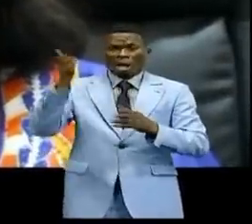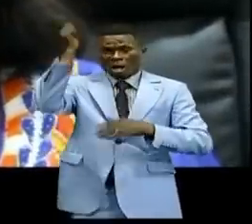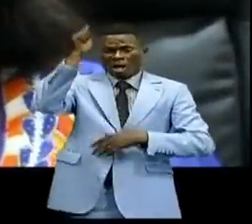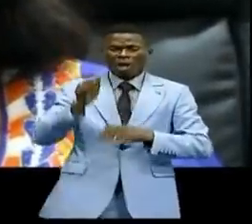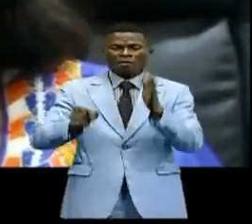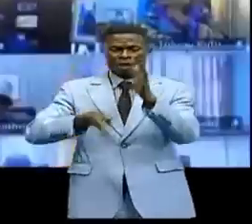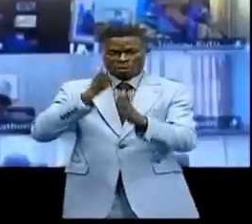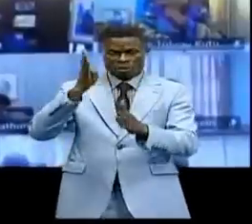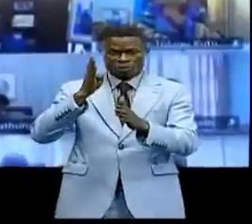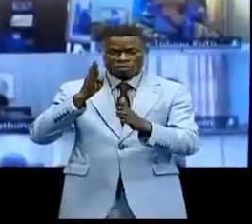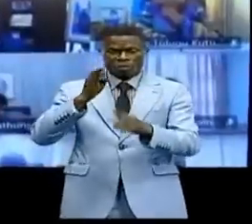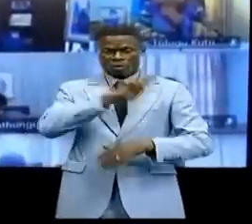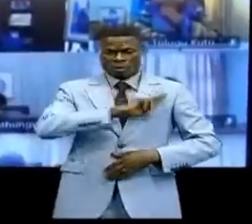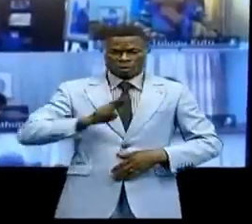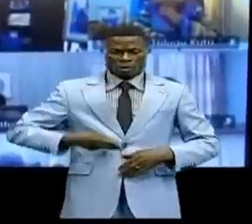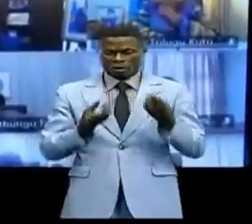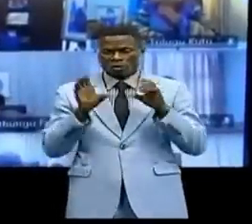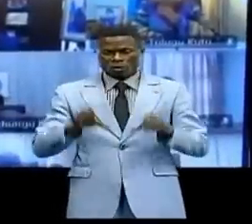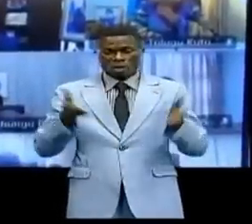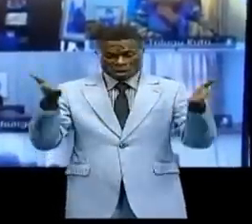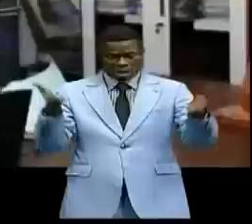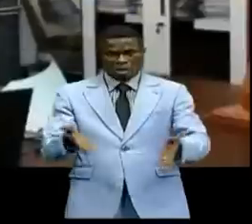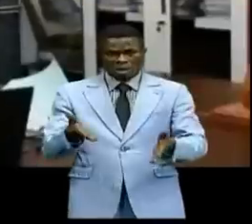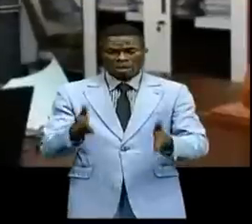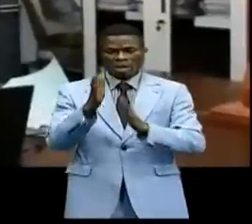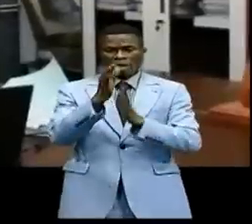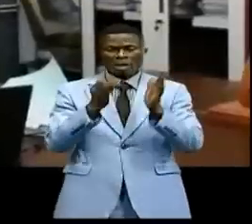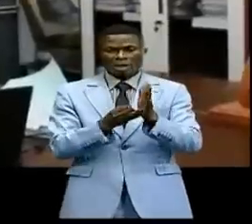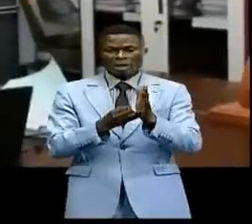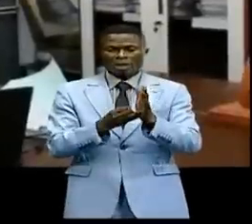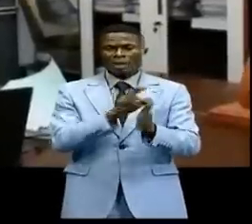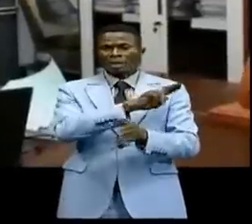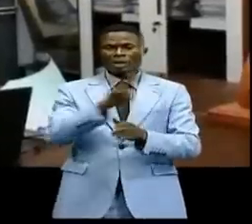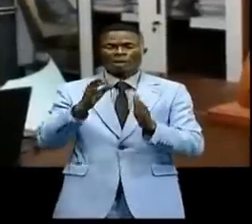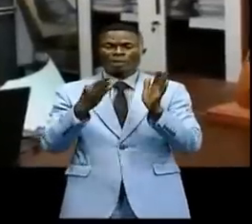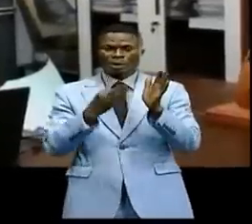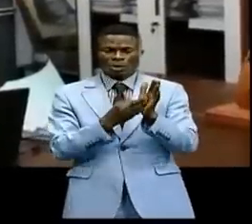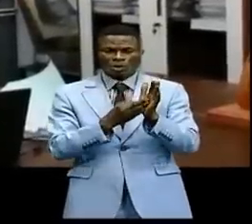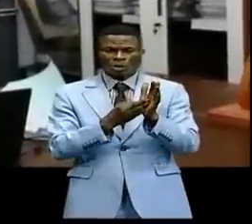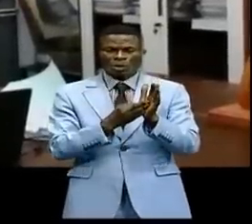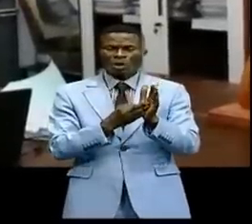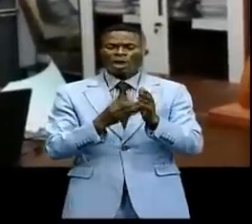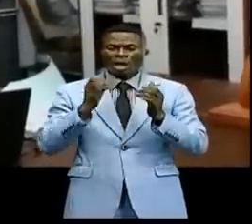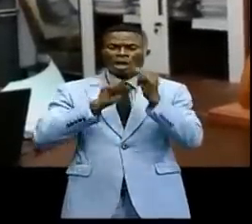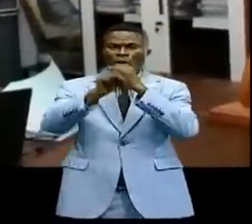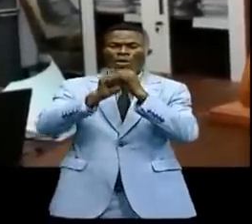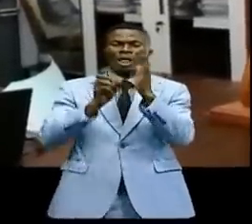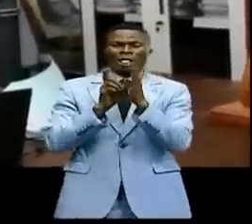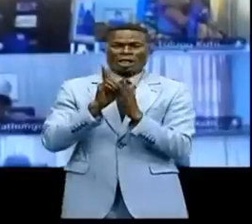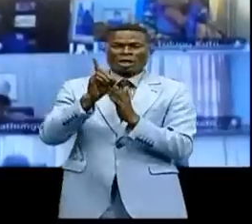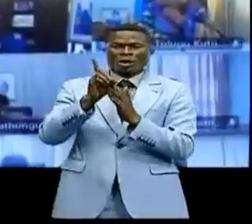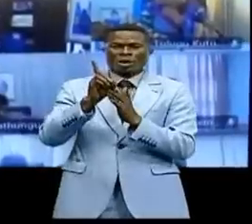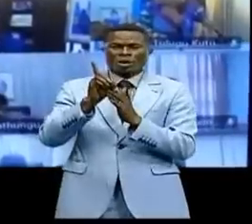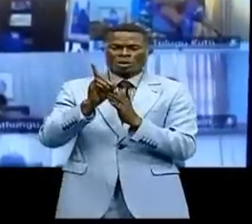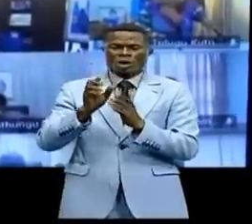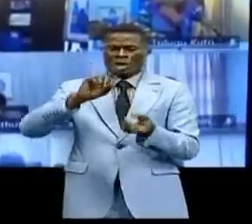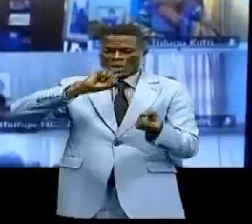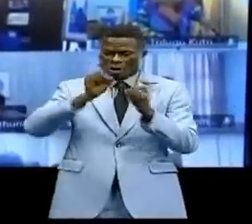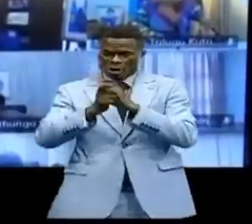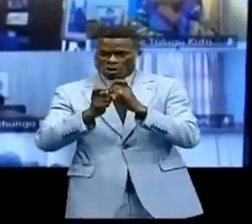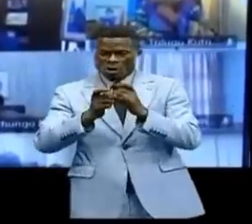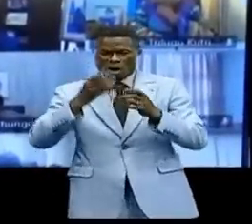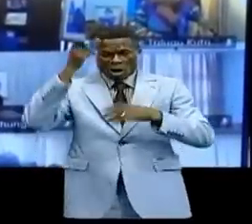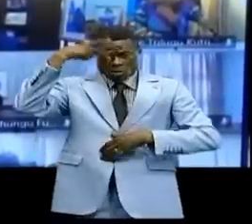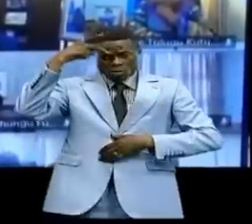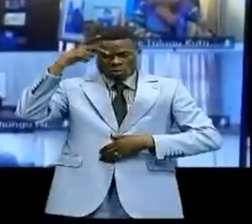africains, dont la République démocratique du Congo le 17 août 2008. Il vise à promouvoir le développement et l'harmonisation des politiques